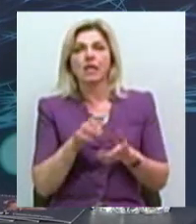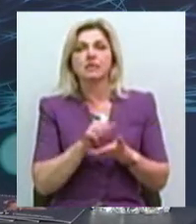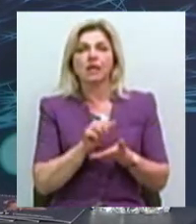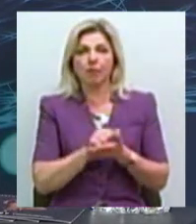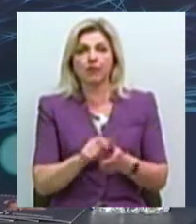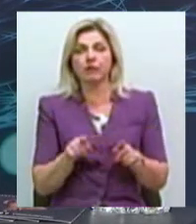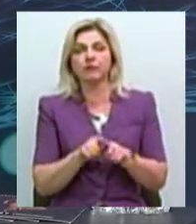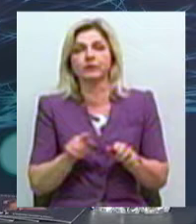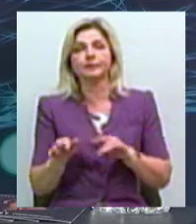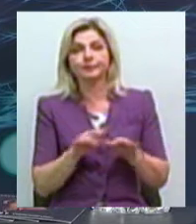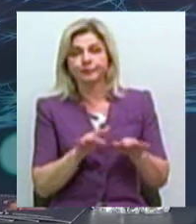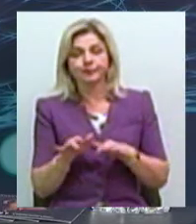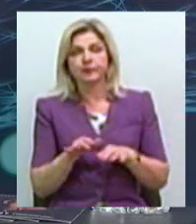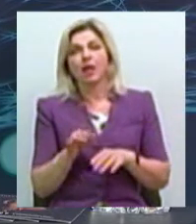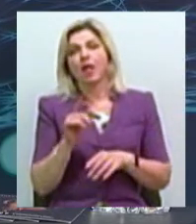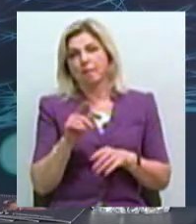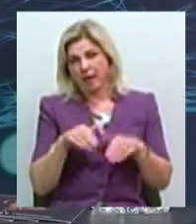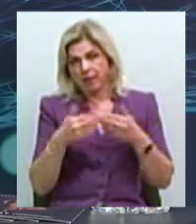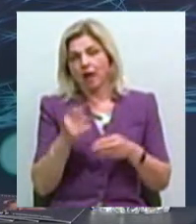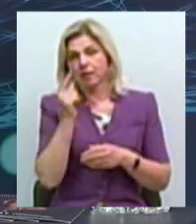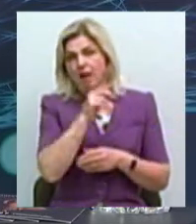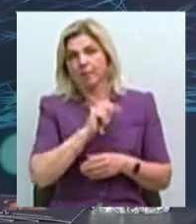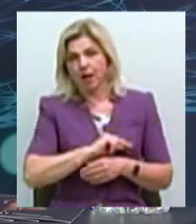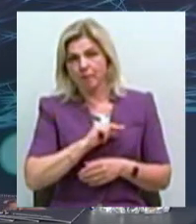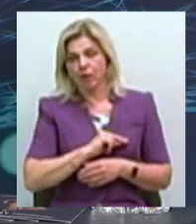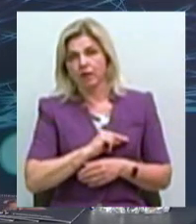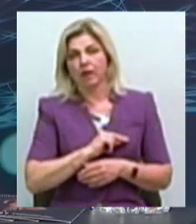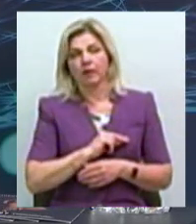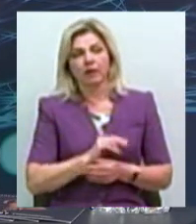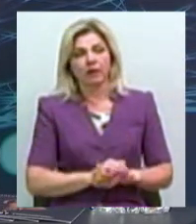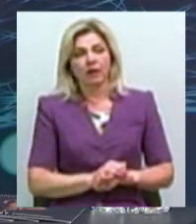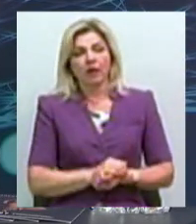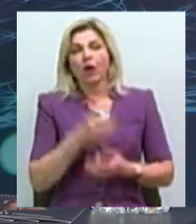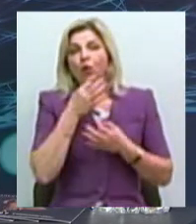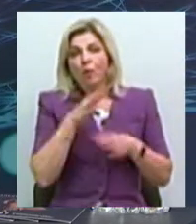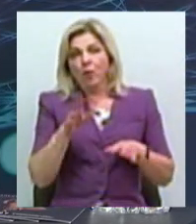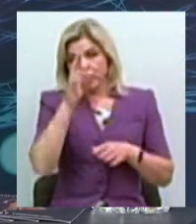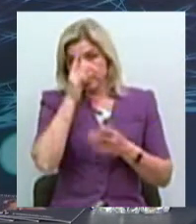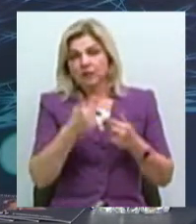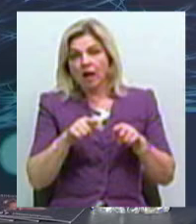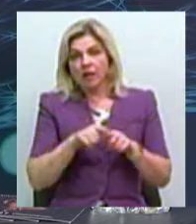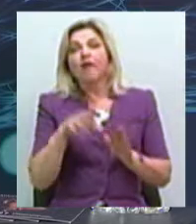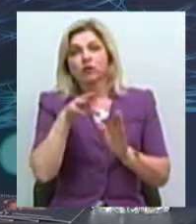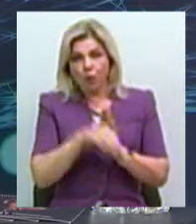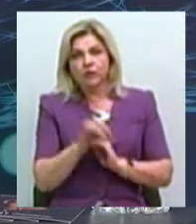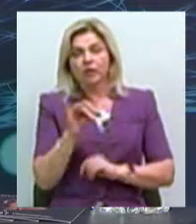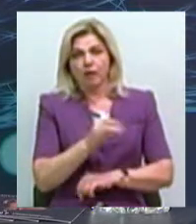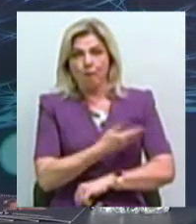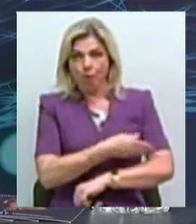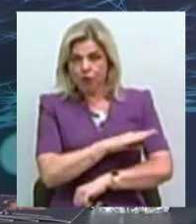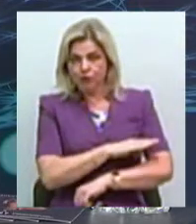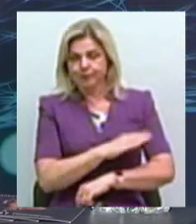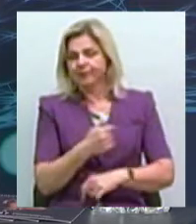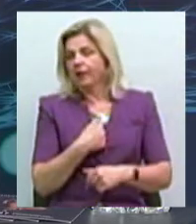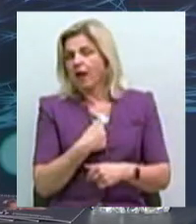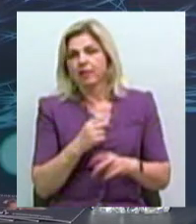подобной деятельностью, то есть поиском работы для потенциальных работодателей в любой стране, в том числе и в Польше, не рекомендую